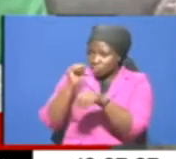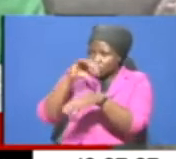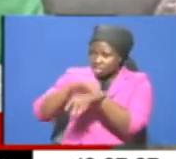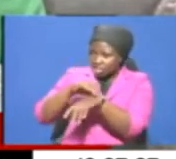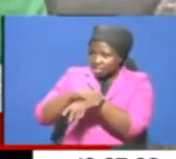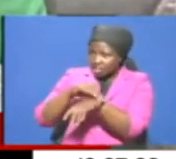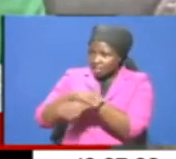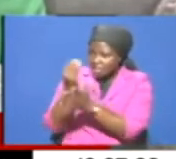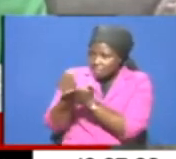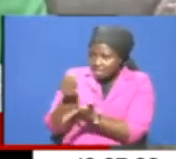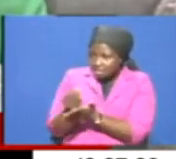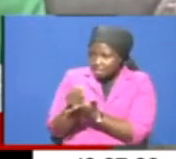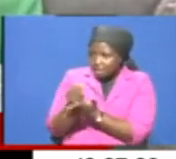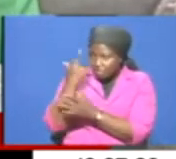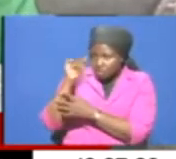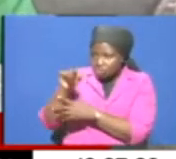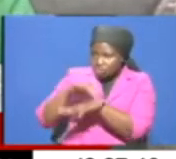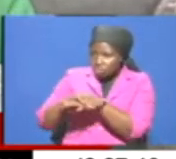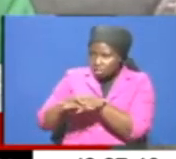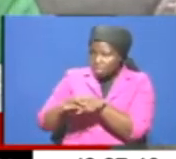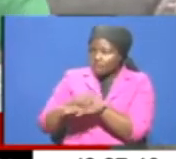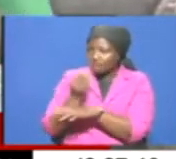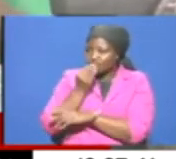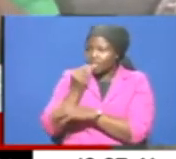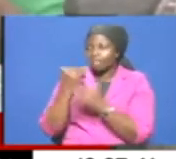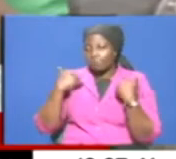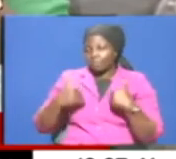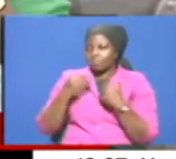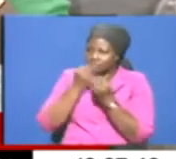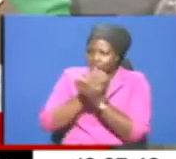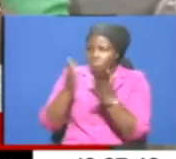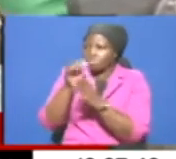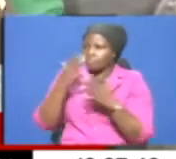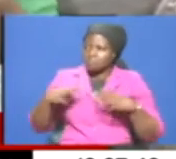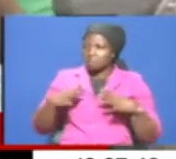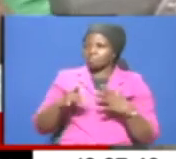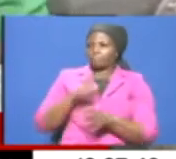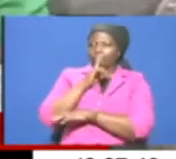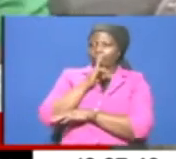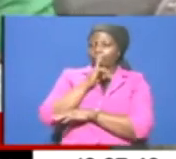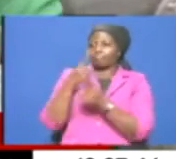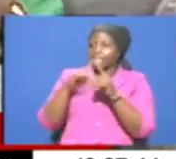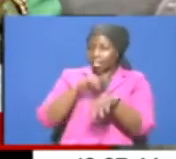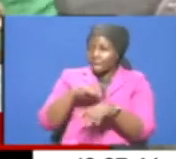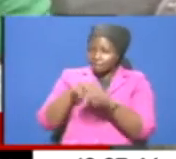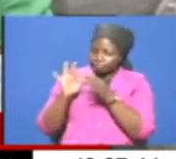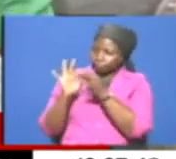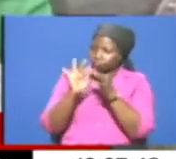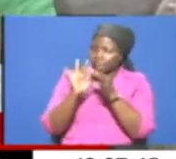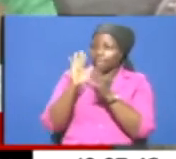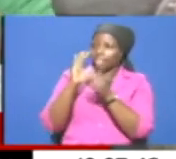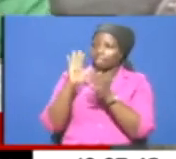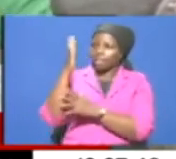kupata pesa ndio uweze kujirisha na mabiaga mtu asionge. Lakini tukishashikana tupande miti ambayo itasaidia Kenya